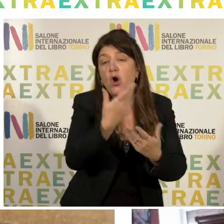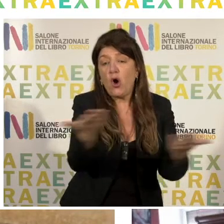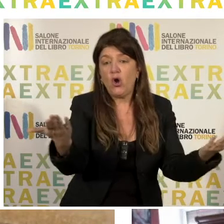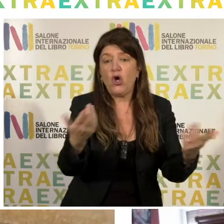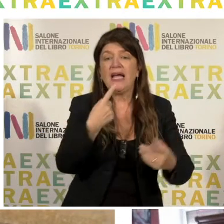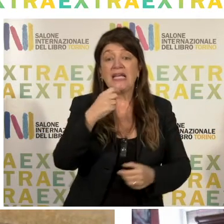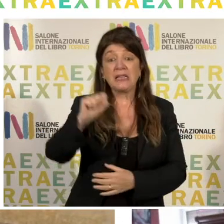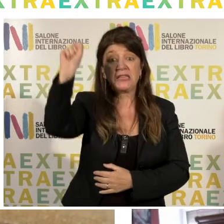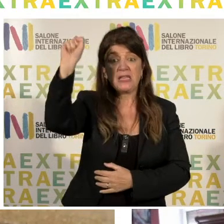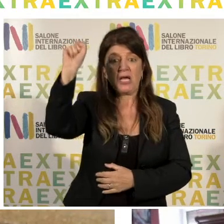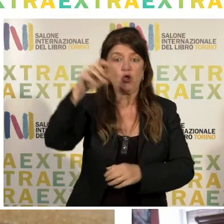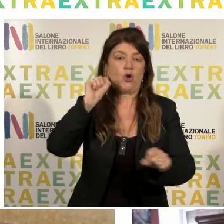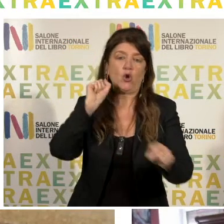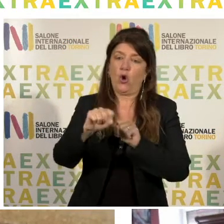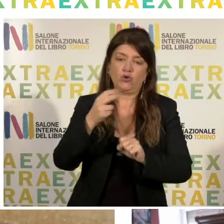dittatori lo odiano.